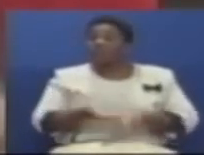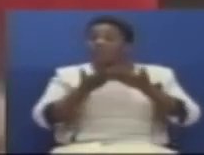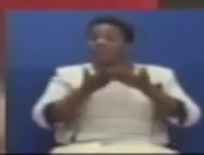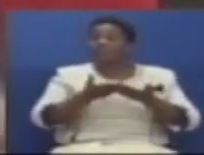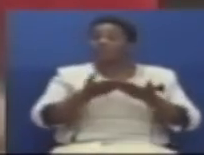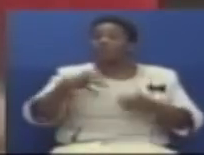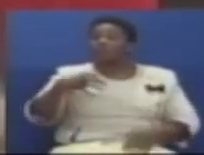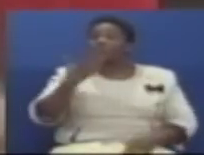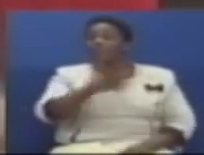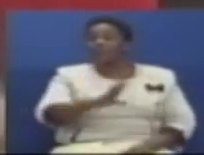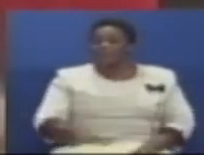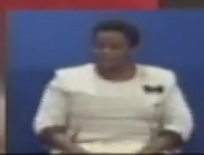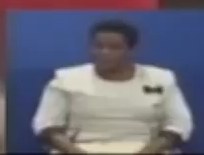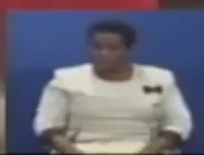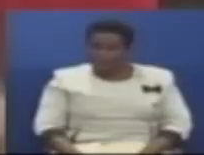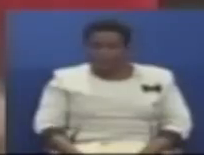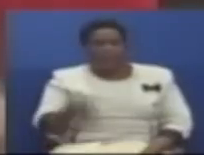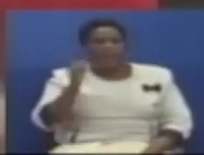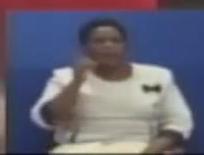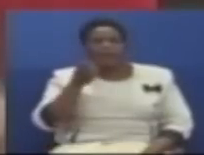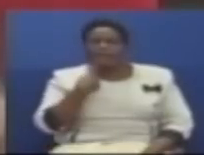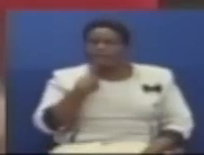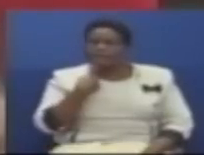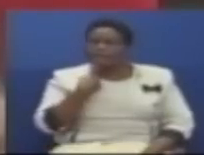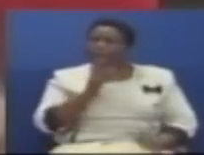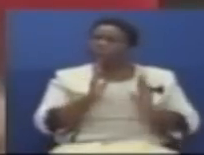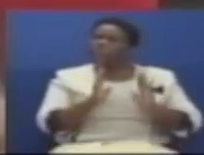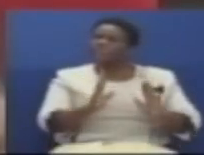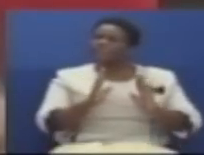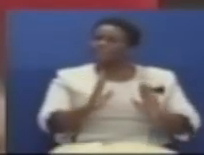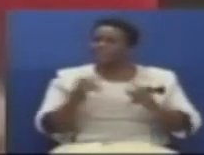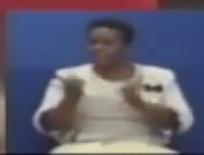Nikamwambia nimeona na waziri mkuu, na yeye akanijibu kama alivyojibiwa bwana Dau.